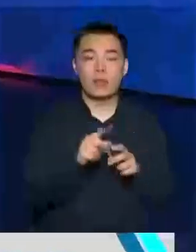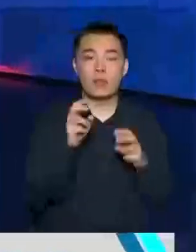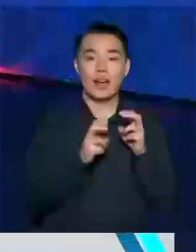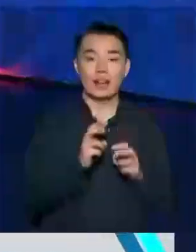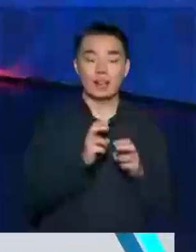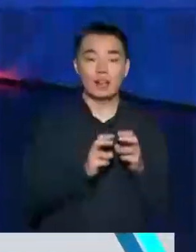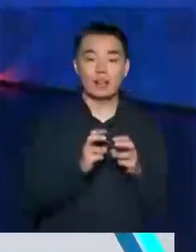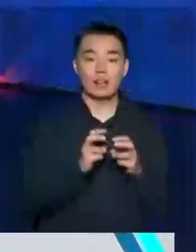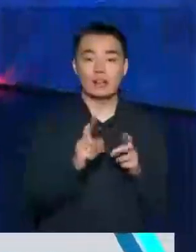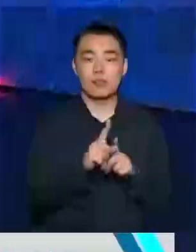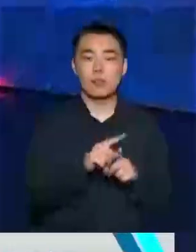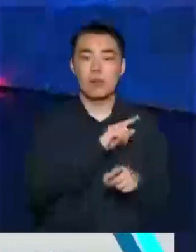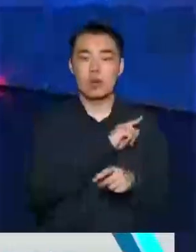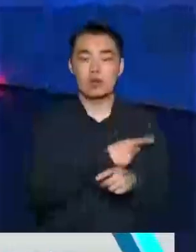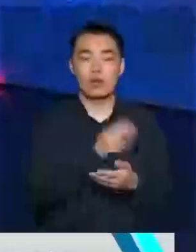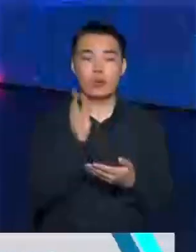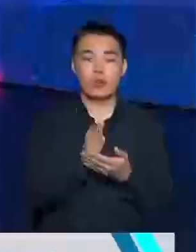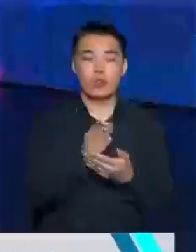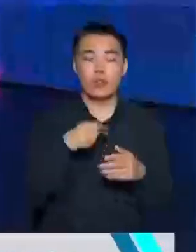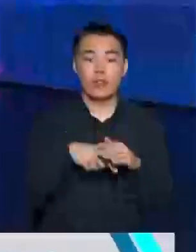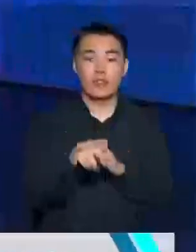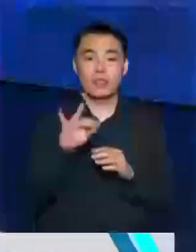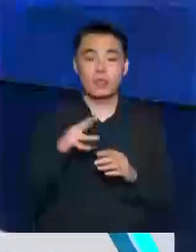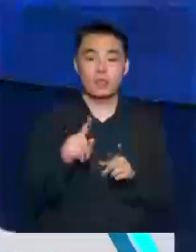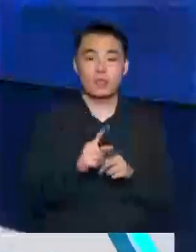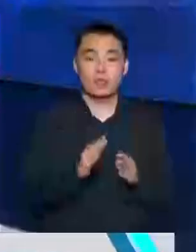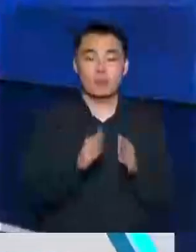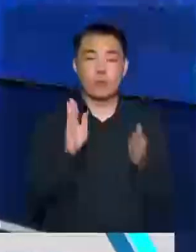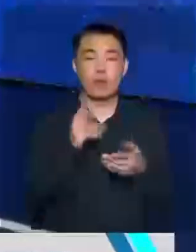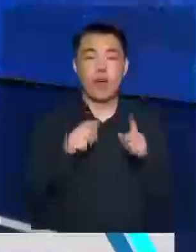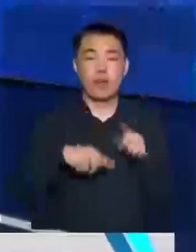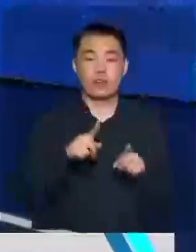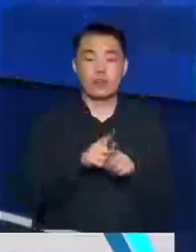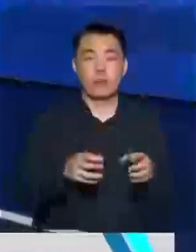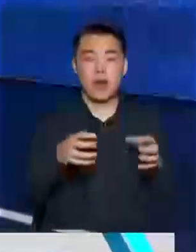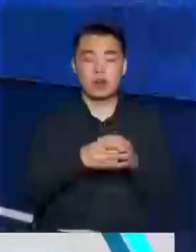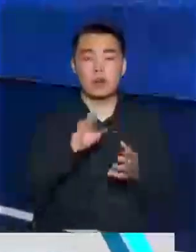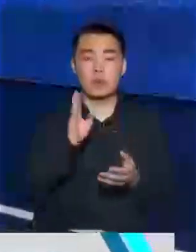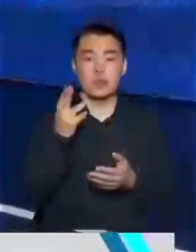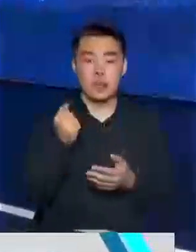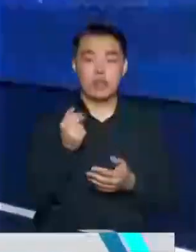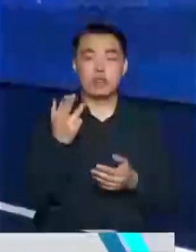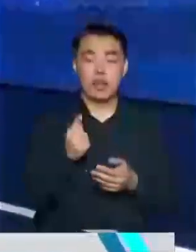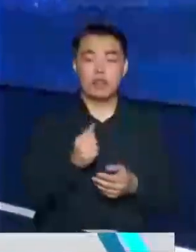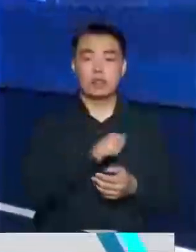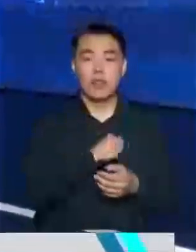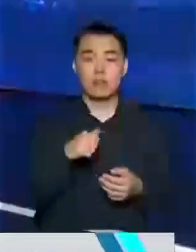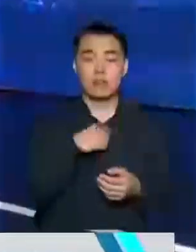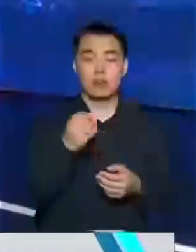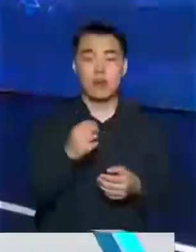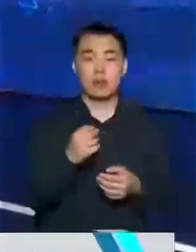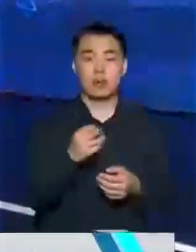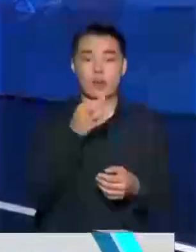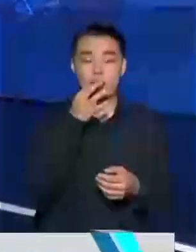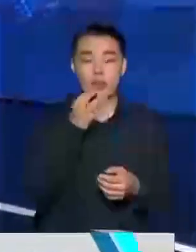производственных мощностей. То есть импульс это придаст нашей вот отечественной фарм-индустрии? Абсолютно, да. Это, кроме того, что это